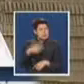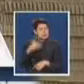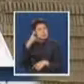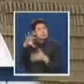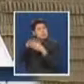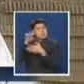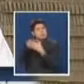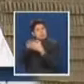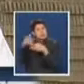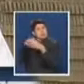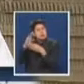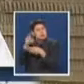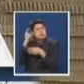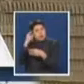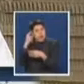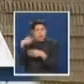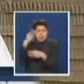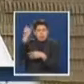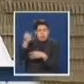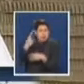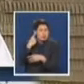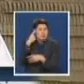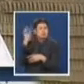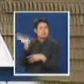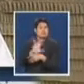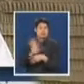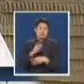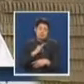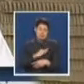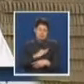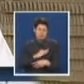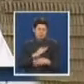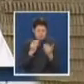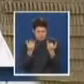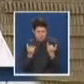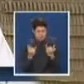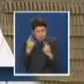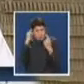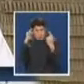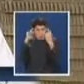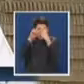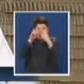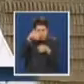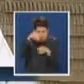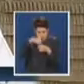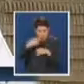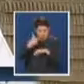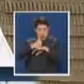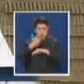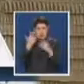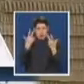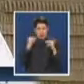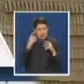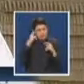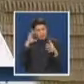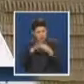ดเรื่องว่าจะเลือกตั้งกันใครจะแพ้ใครจะชนะอะไรต่างๆผมว่ามันไม่ใช่วัตถุประสงค์ที่เรามาอยู่ในการเมืองนะครับเรามาอยู่เพื่อม